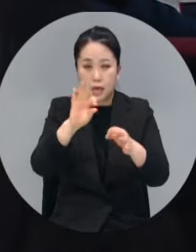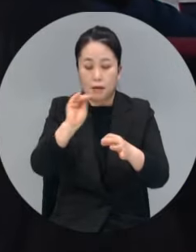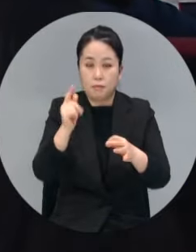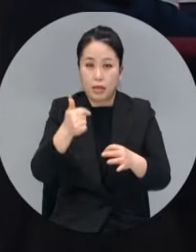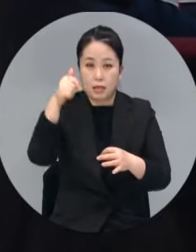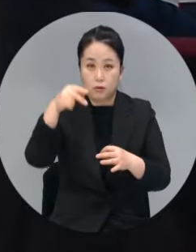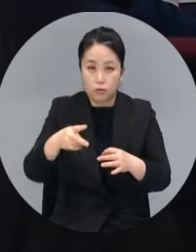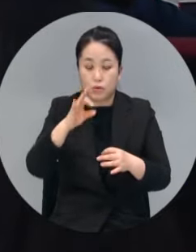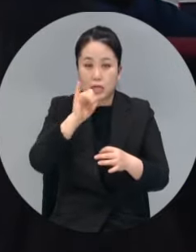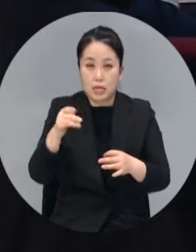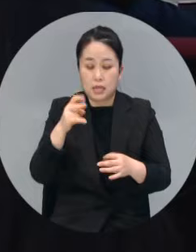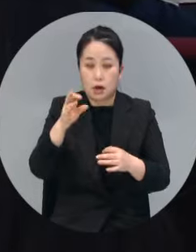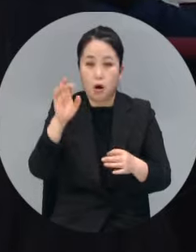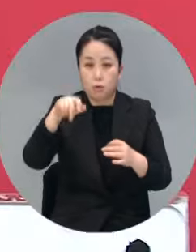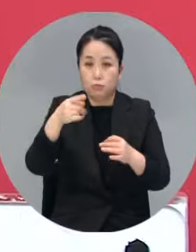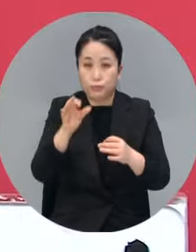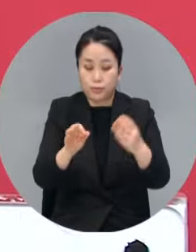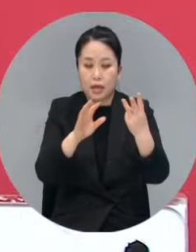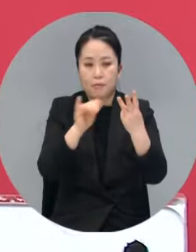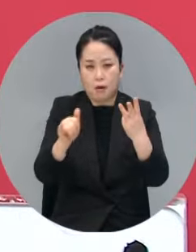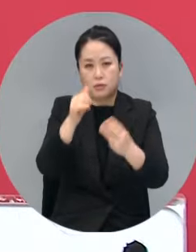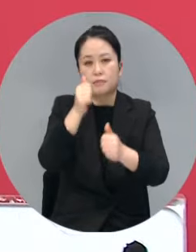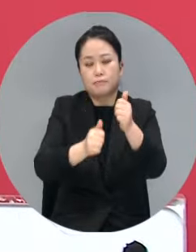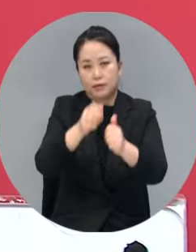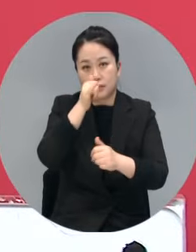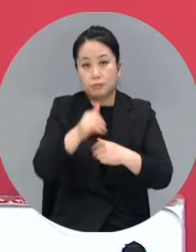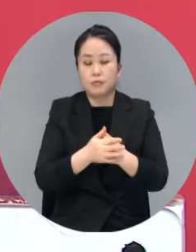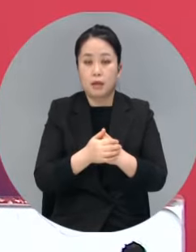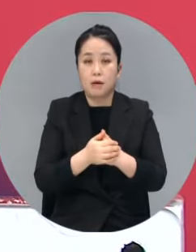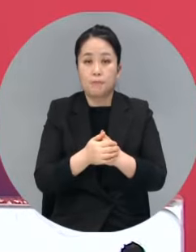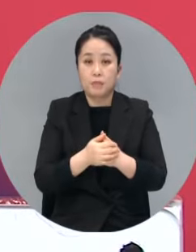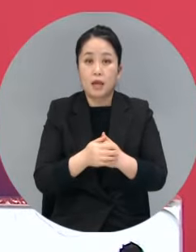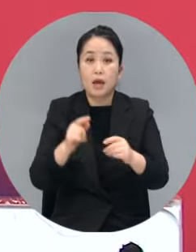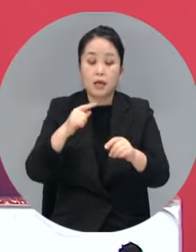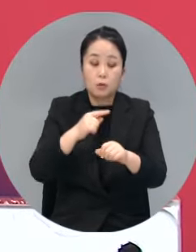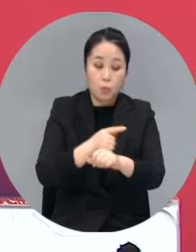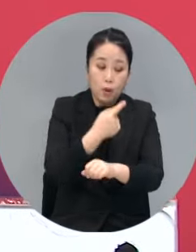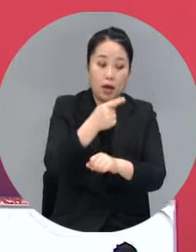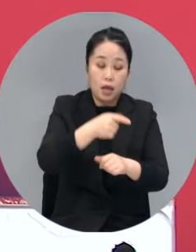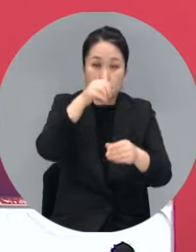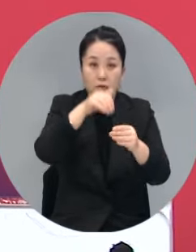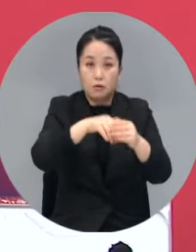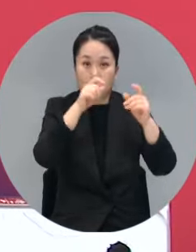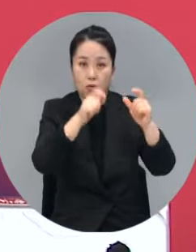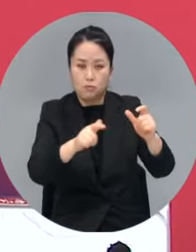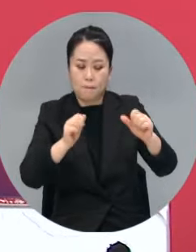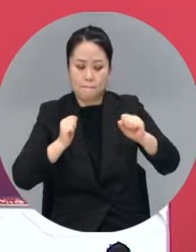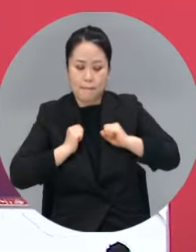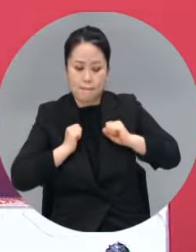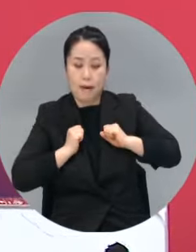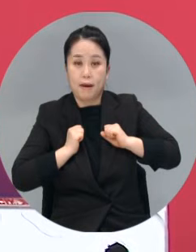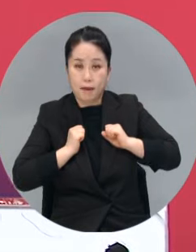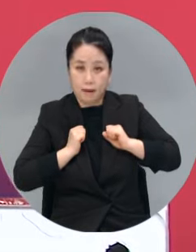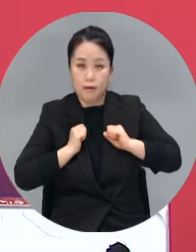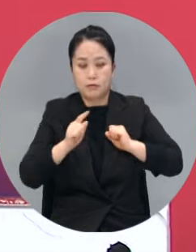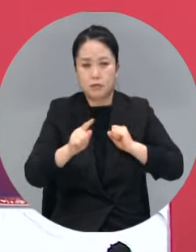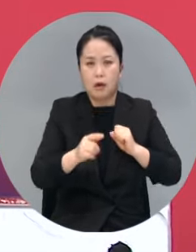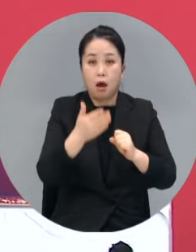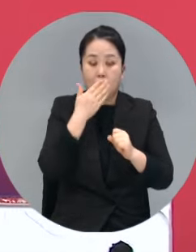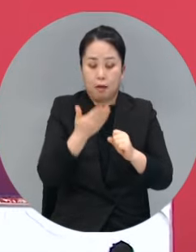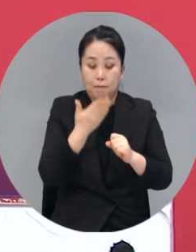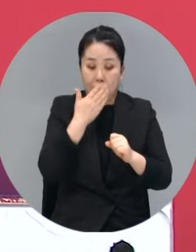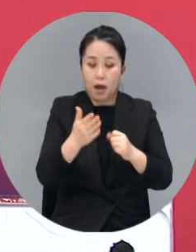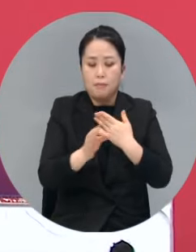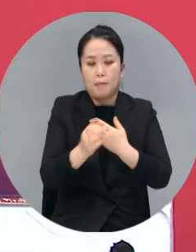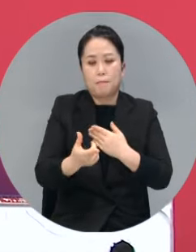치러집니다. 나머지 선거구에 관해서 이제 박차를 가해가지고 가난 빨리 끝내야